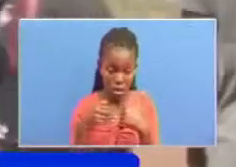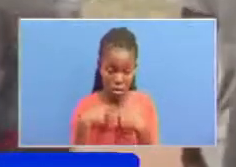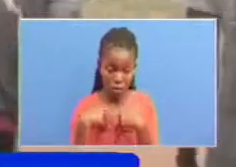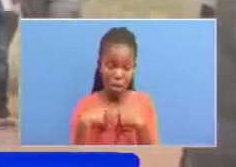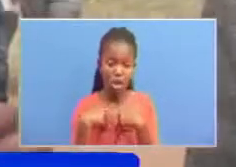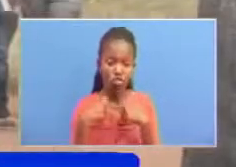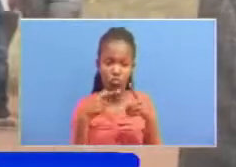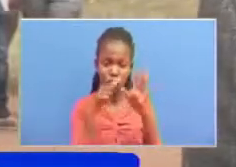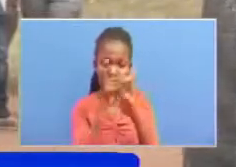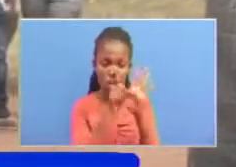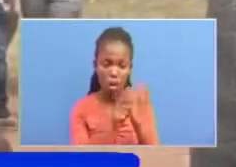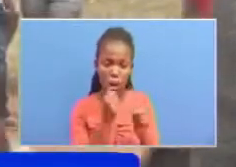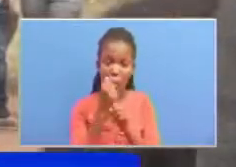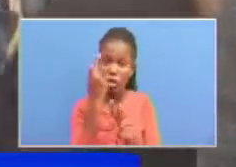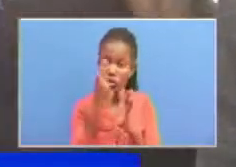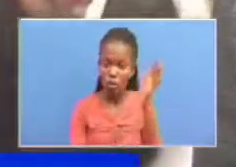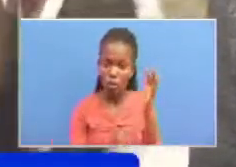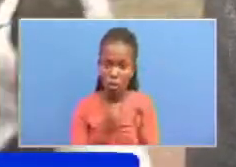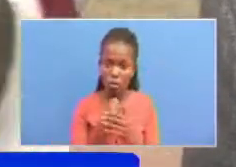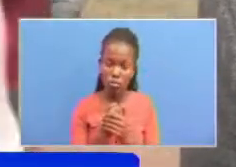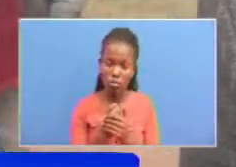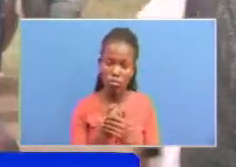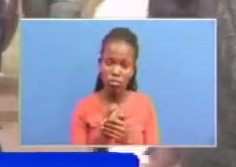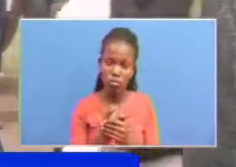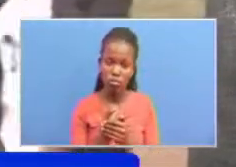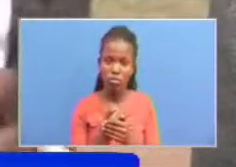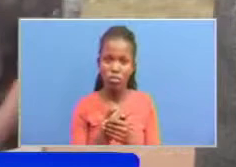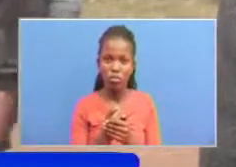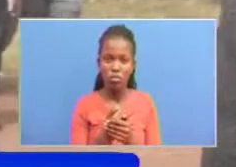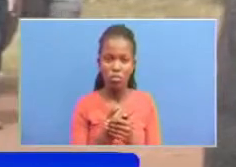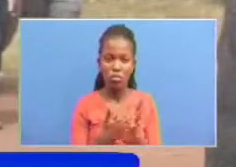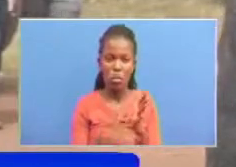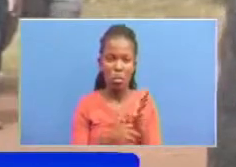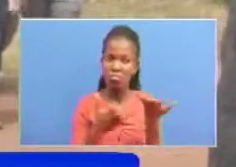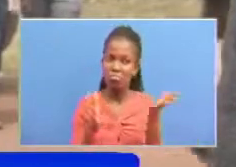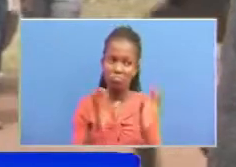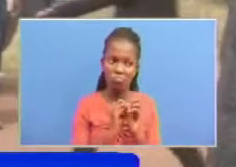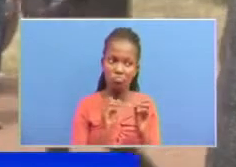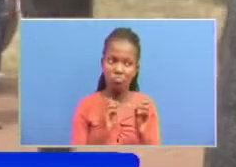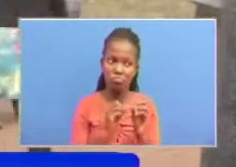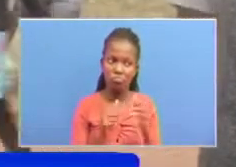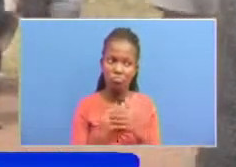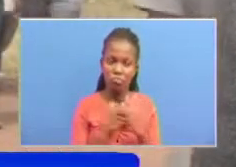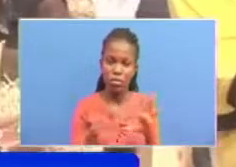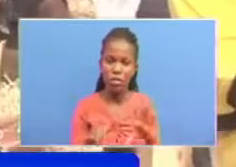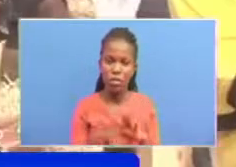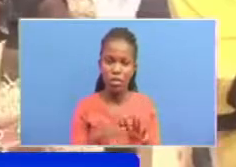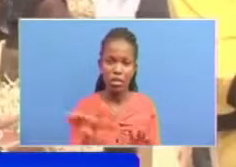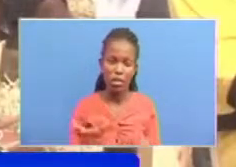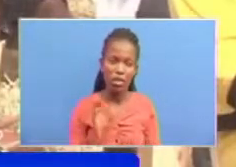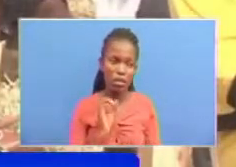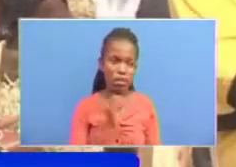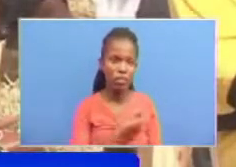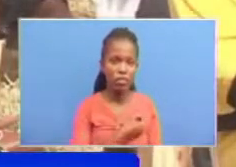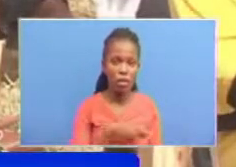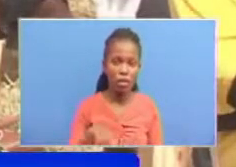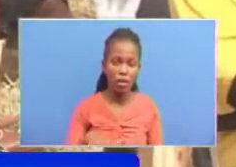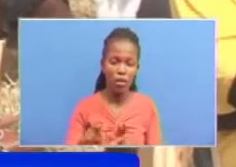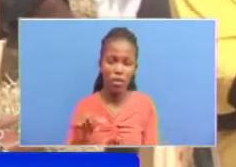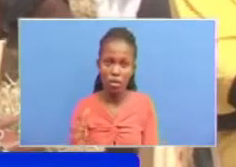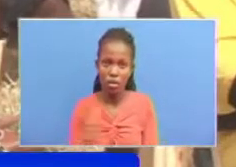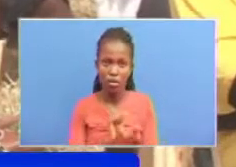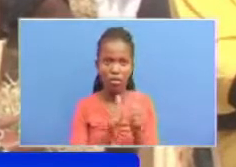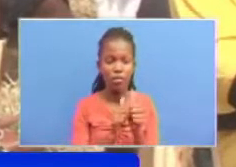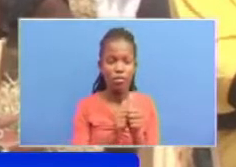zimewekwa kuhakikisha hakuna shortage jobs ambazo zitakuwa zikifanywa katika eneo letu la Juja. Barabara ingine